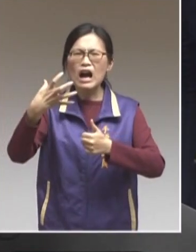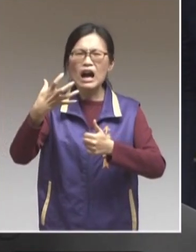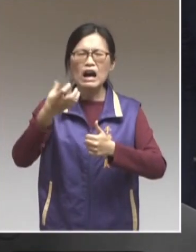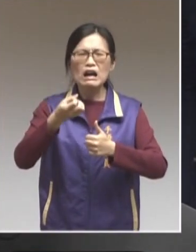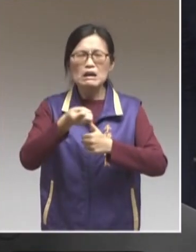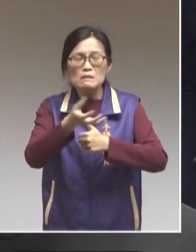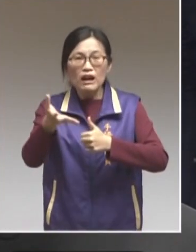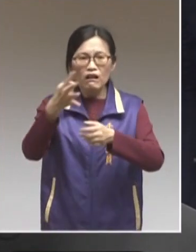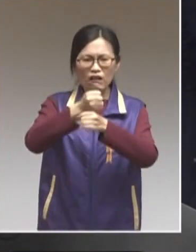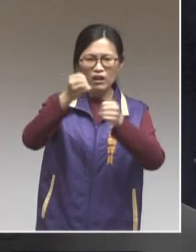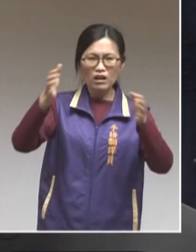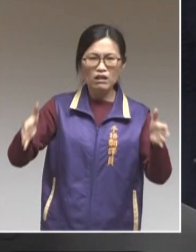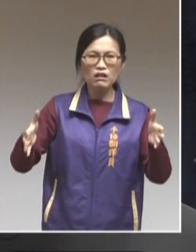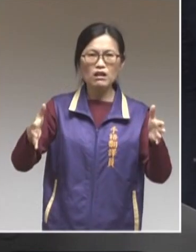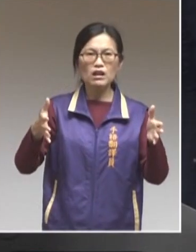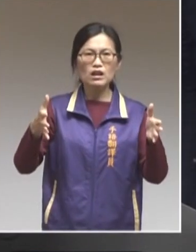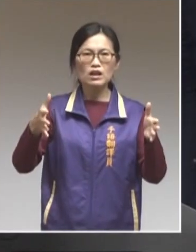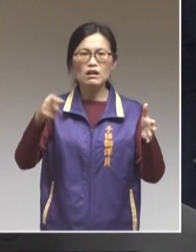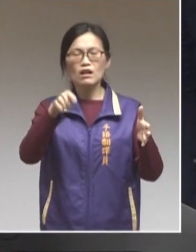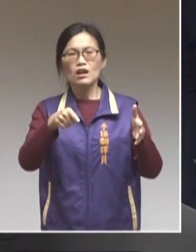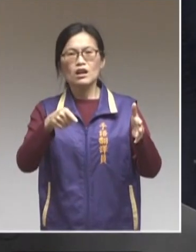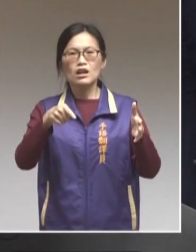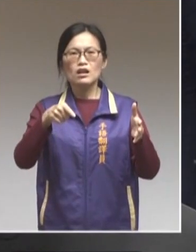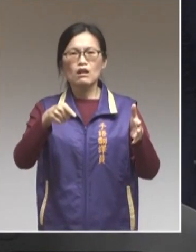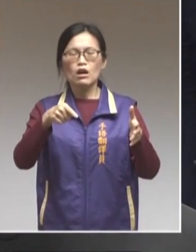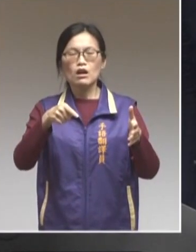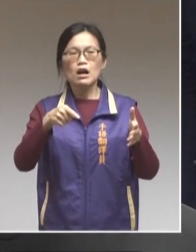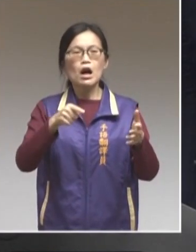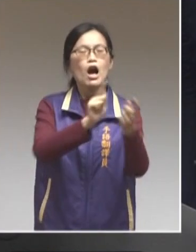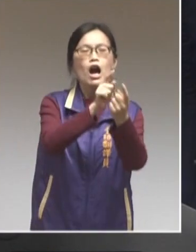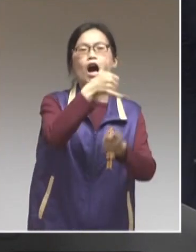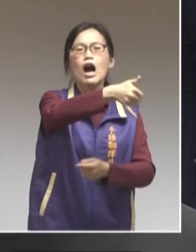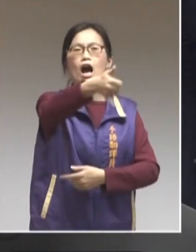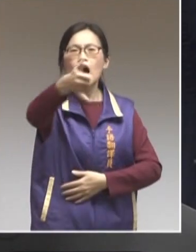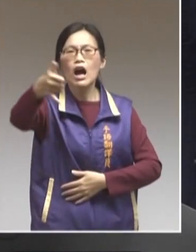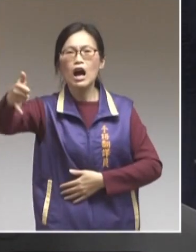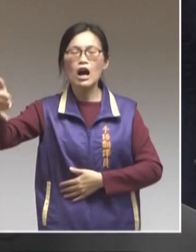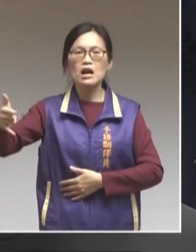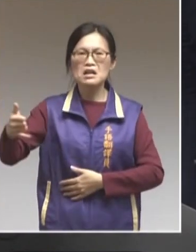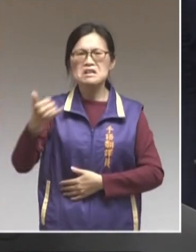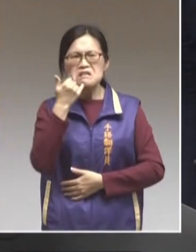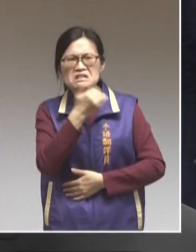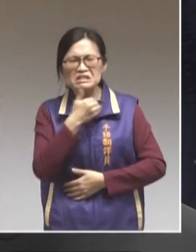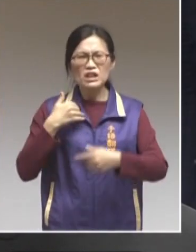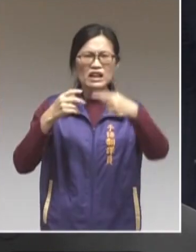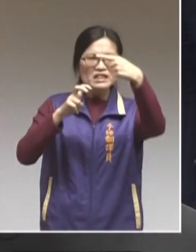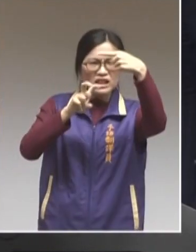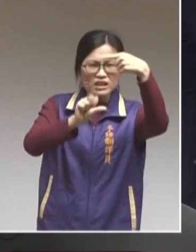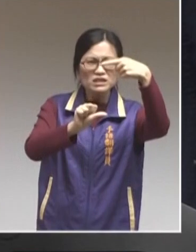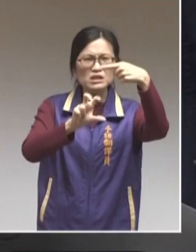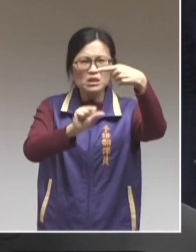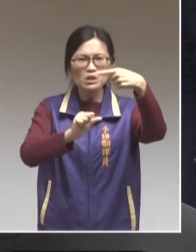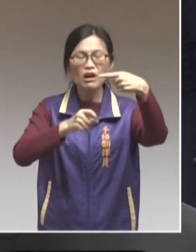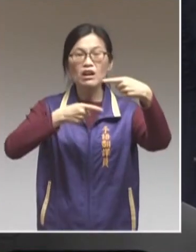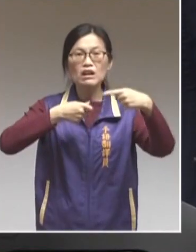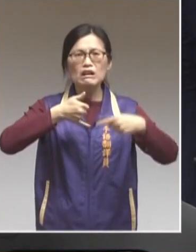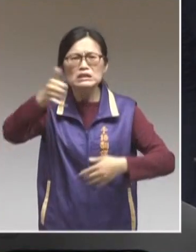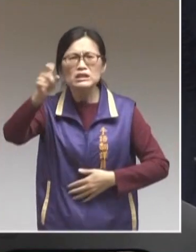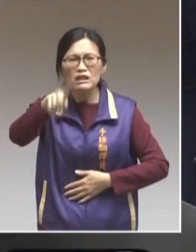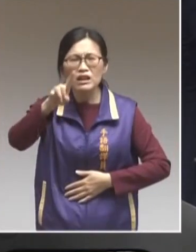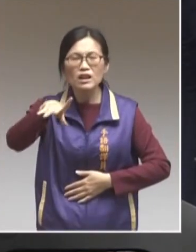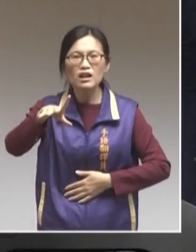分呢，也进行相关的一些活动，那包含可能在1月25号有去